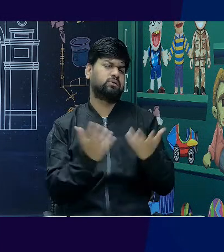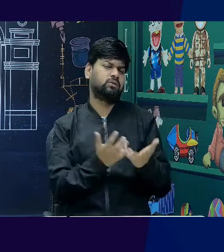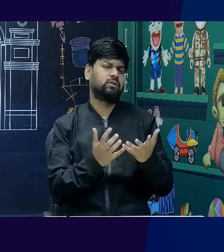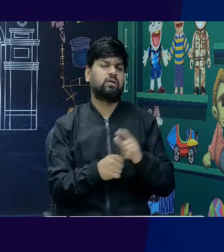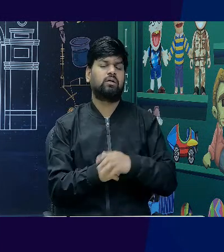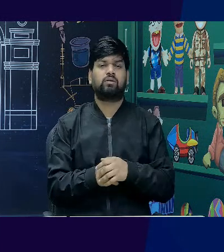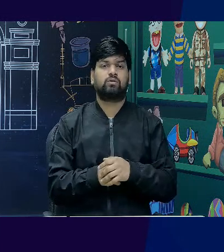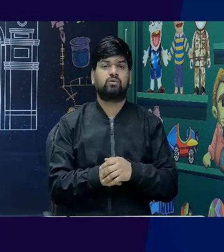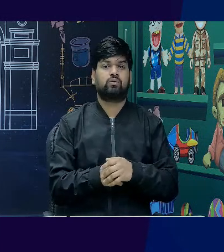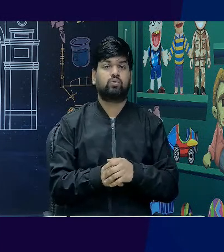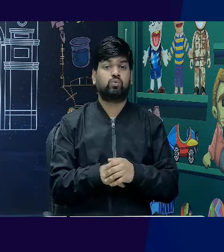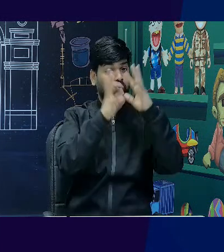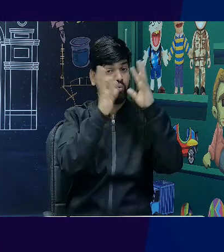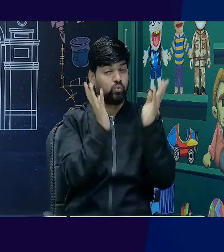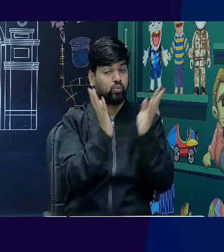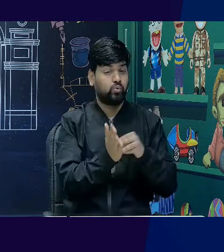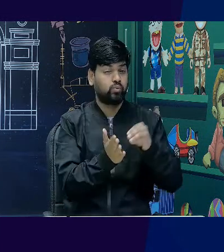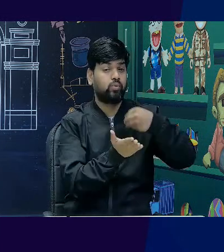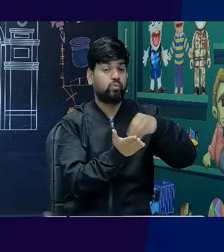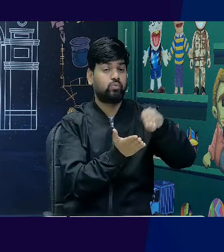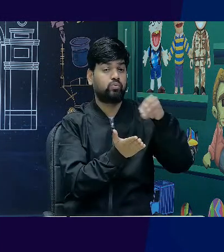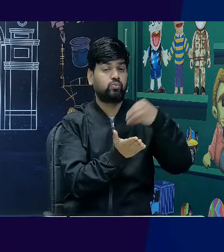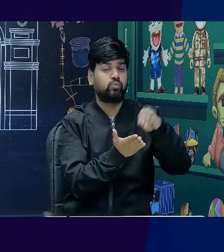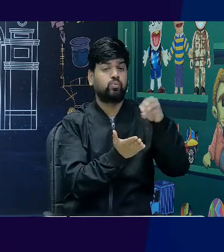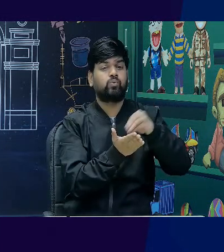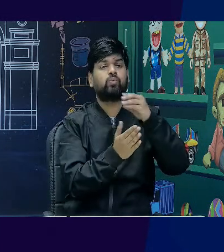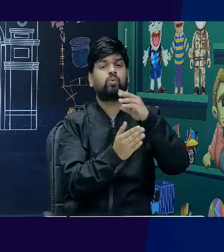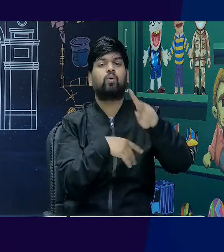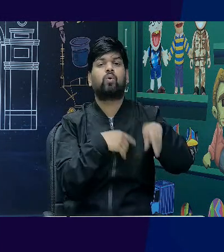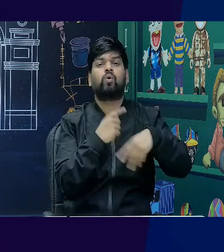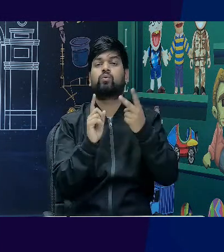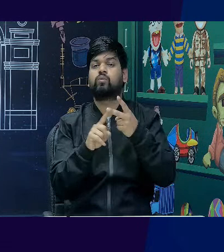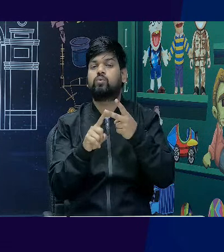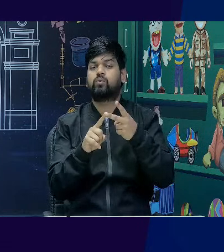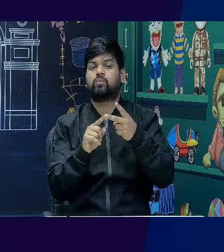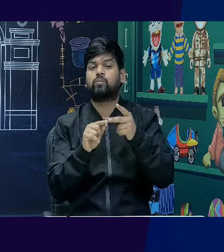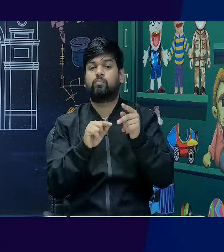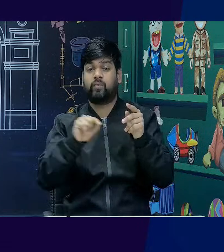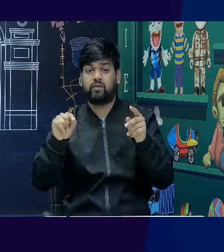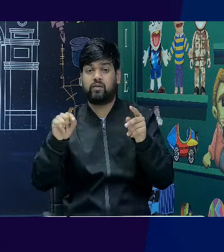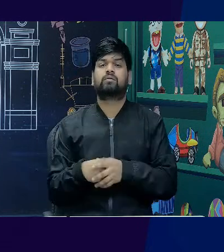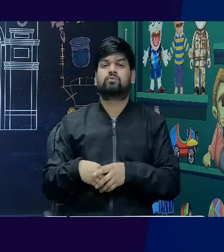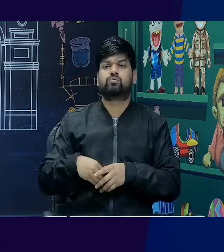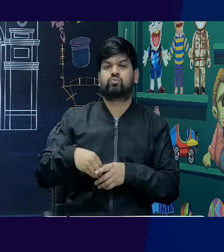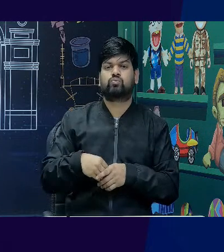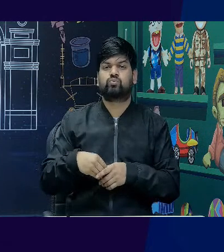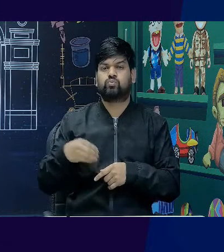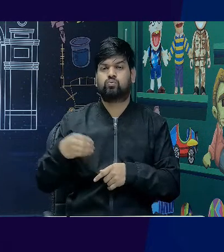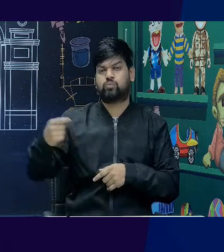है या स्टेबिलिटी इकोनॉमी की कितनी है. सो व्हेन वी कम ऑन